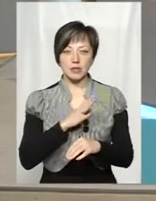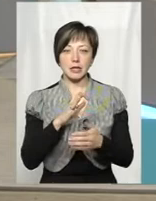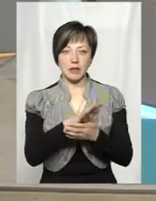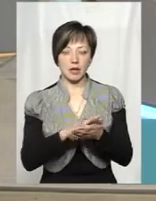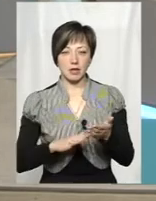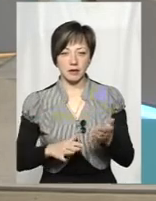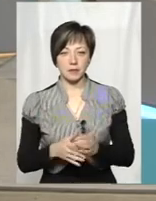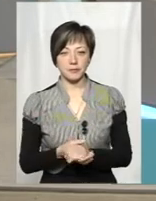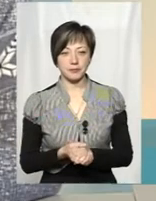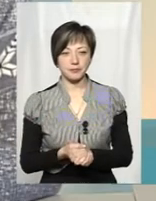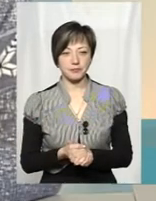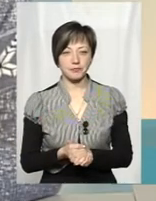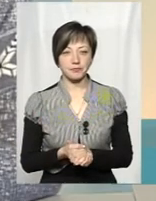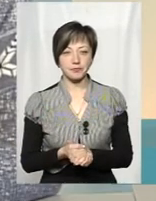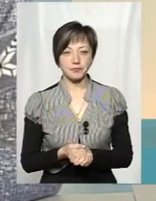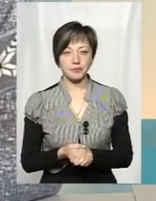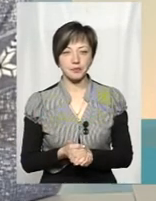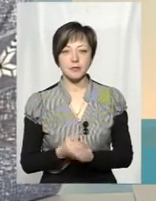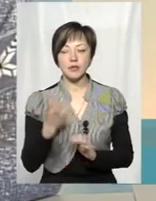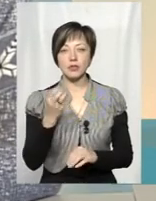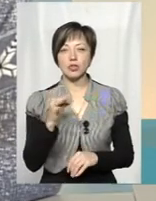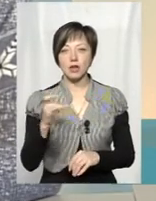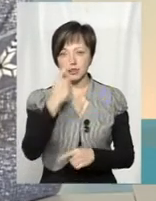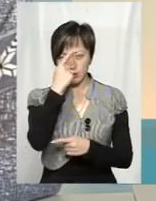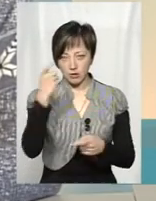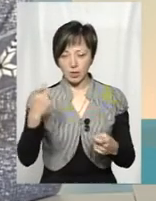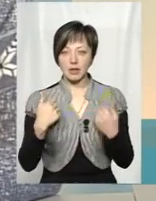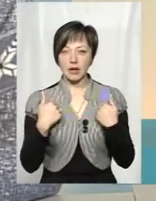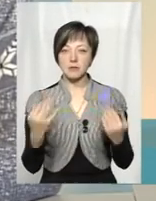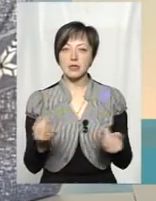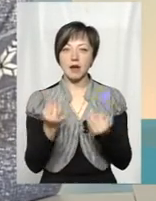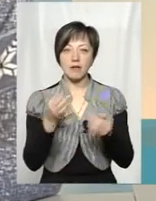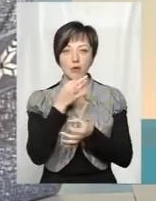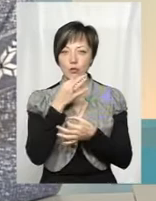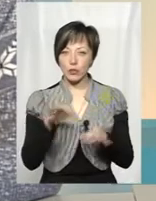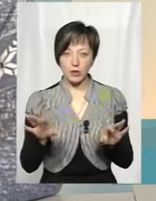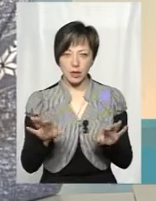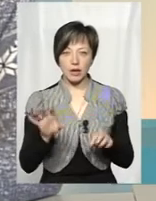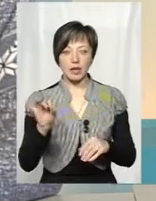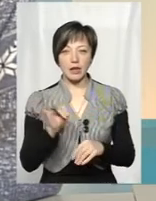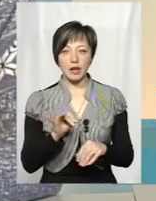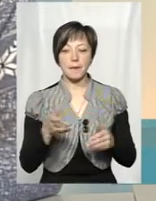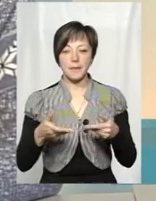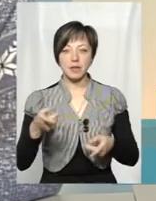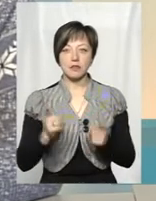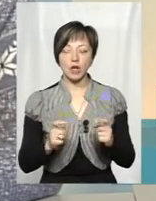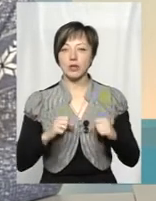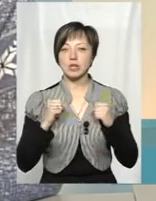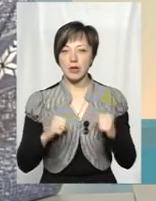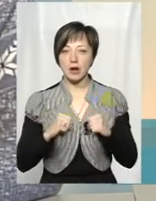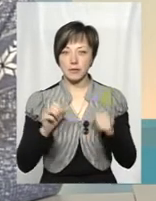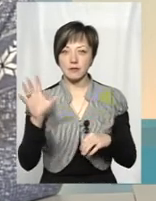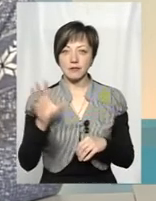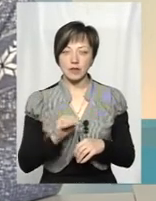так далі. Я ще раз наголошую, що нам цікавий будь-який. І ми, звичайно, стараємося